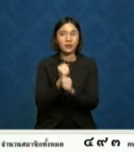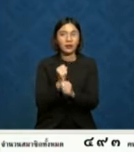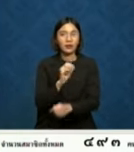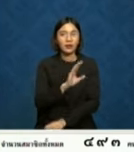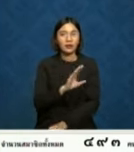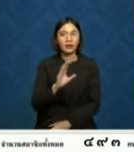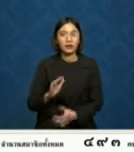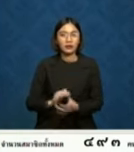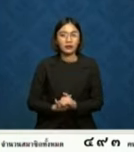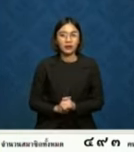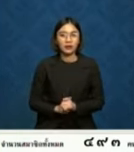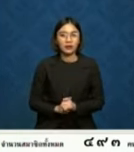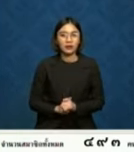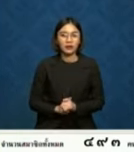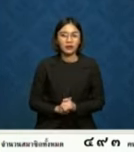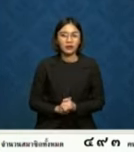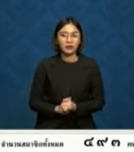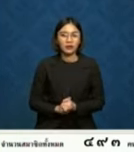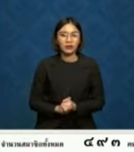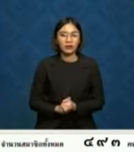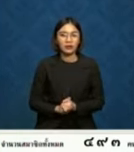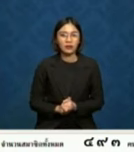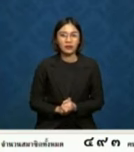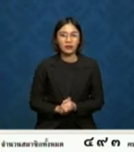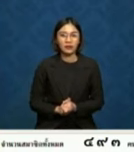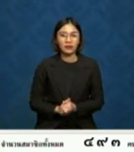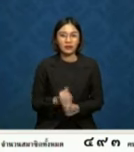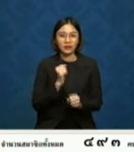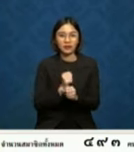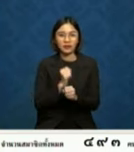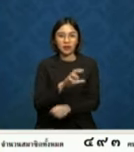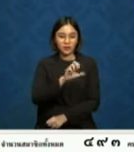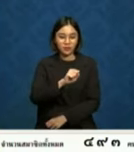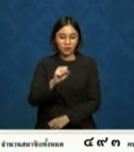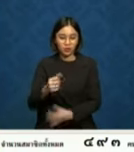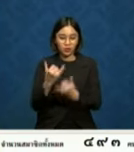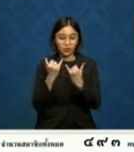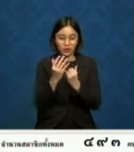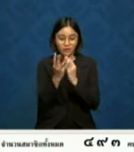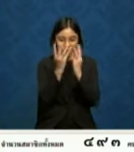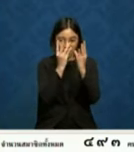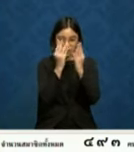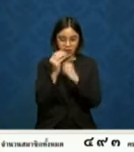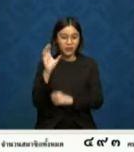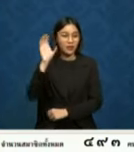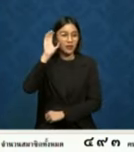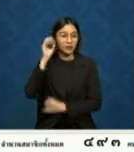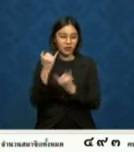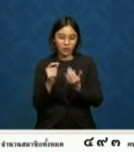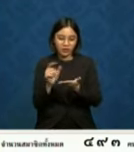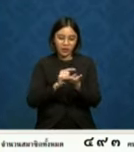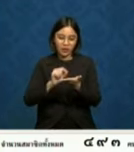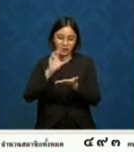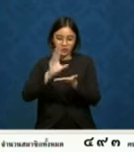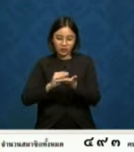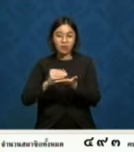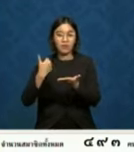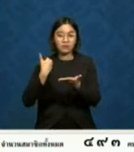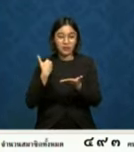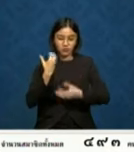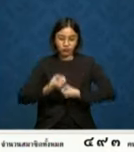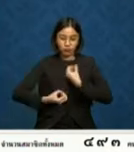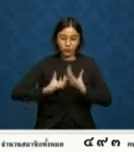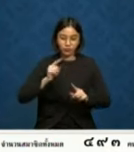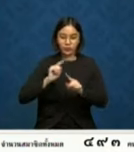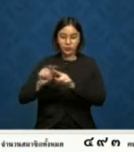ของสทางการทำงานของสภาในขณะนี้เนี่ยนะครับเชื่อว่าท่านก็จดโน้ตนะครับแล้วก็จะนำเอาข้อคิด